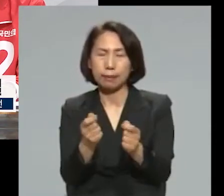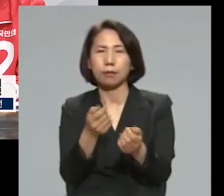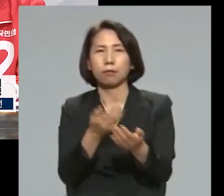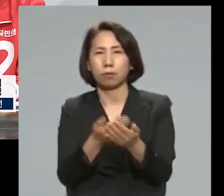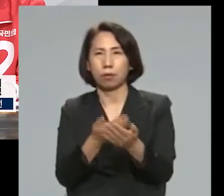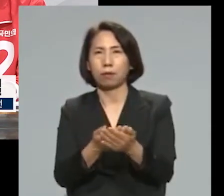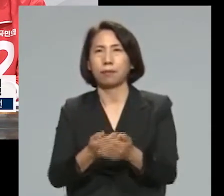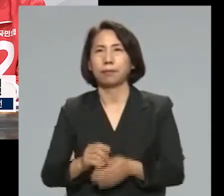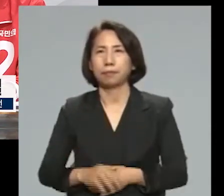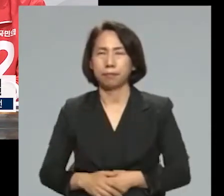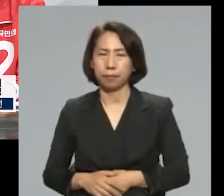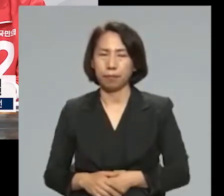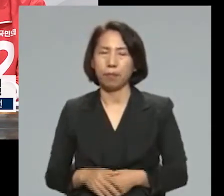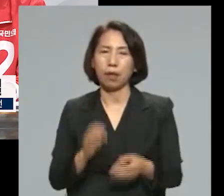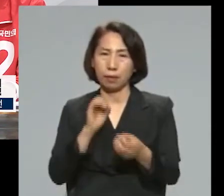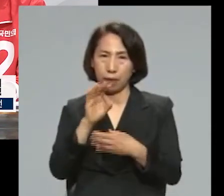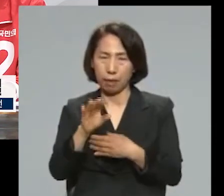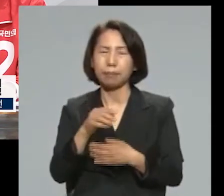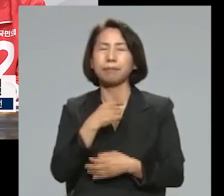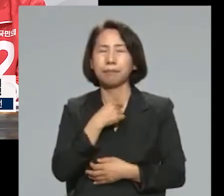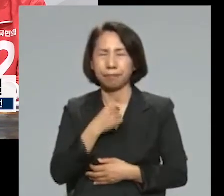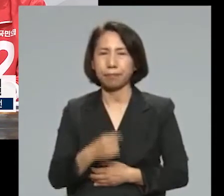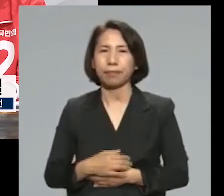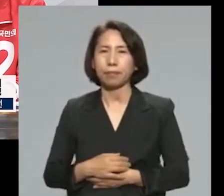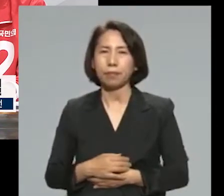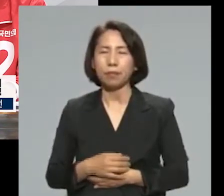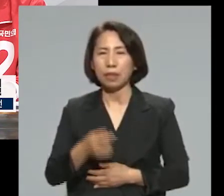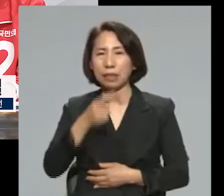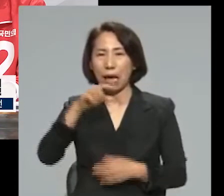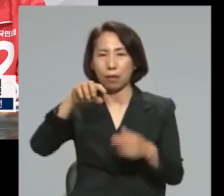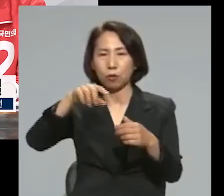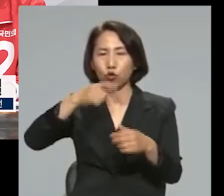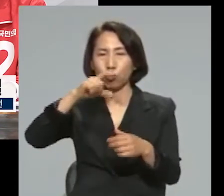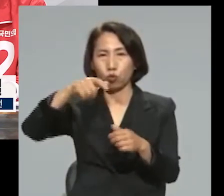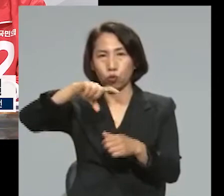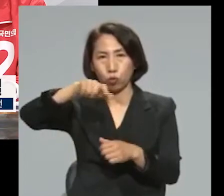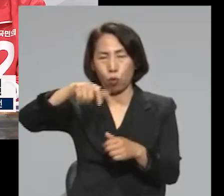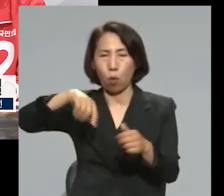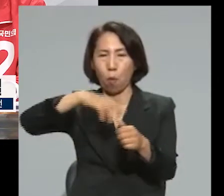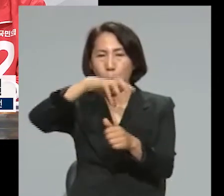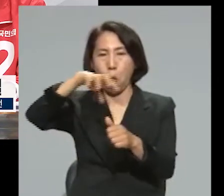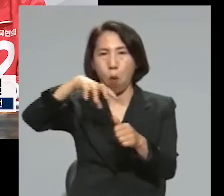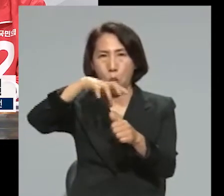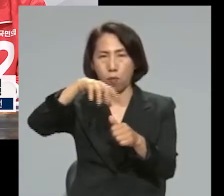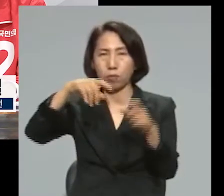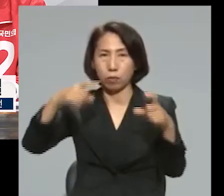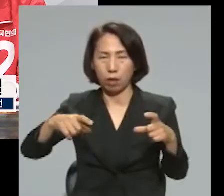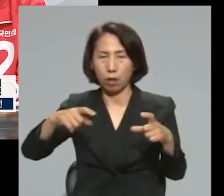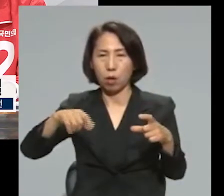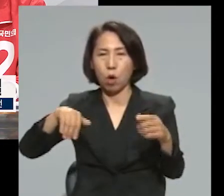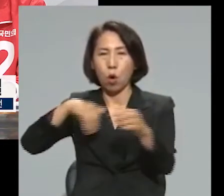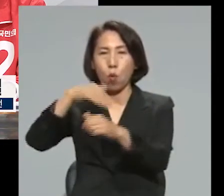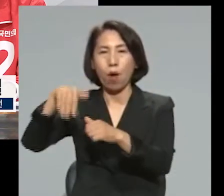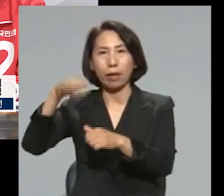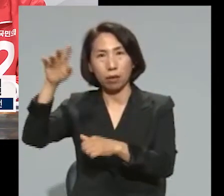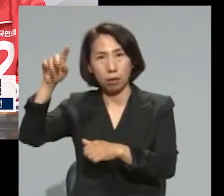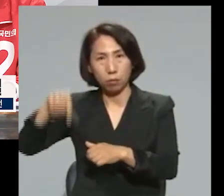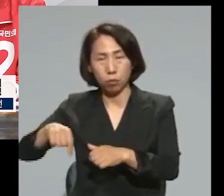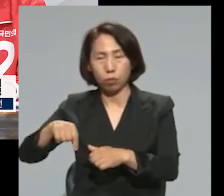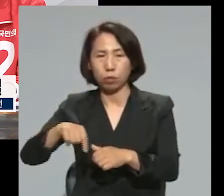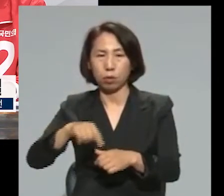예, 답변드리겠습니다. 상수도 보호구역은 현재 환경부가 우리 군에서